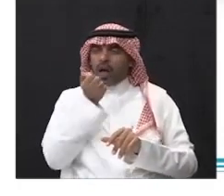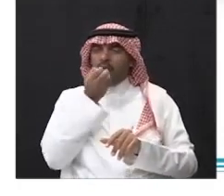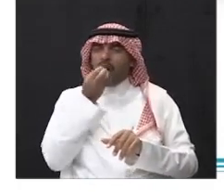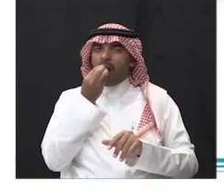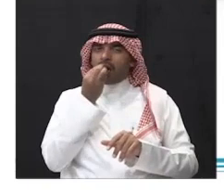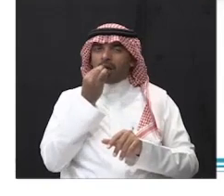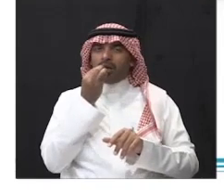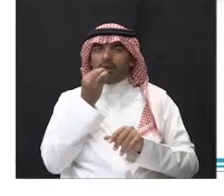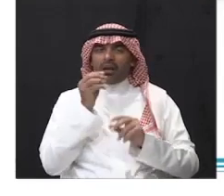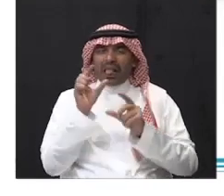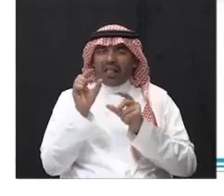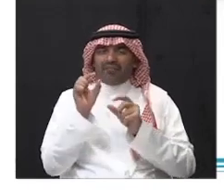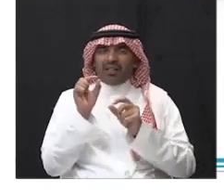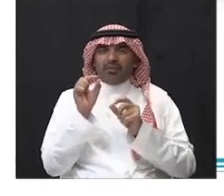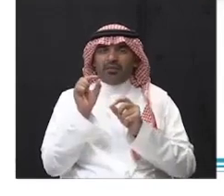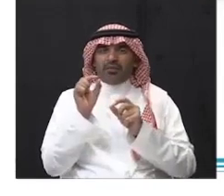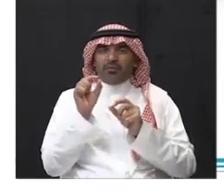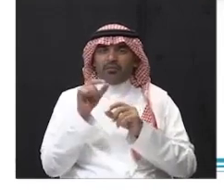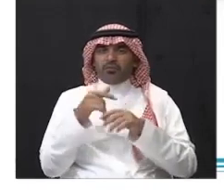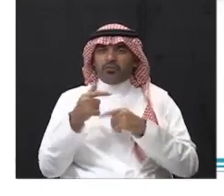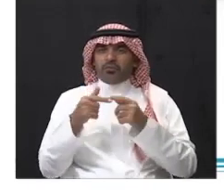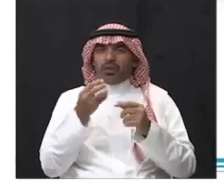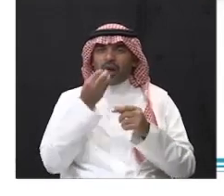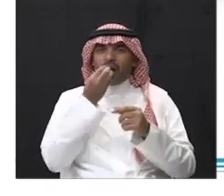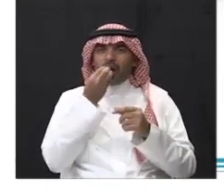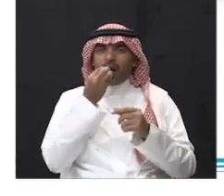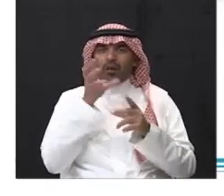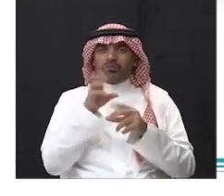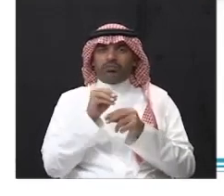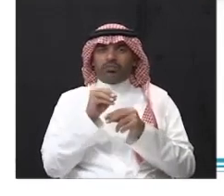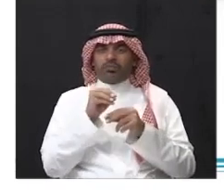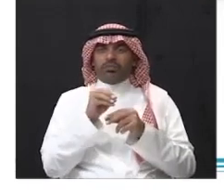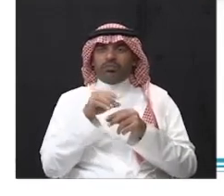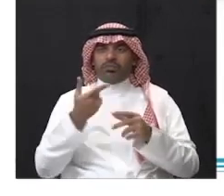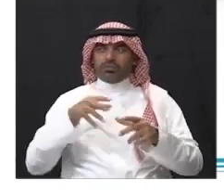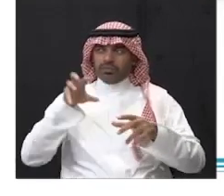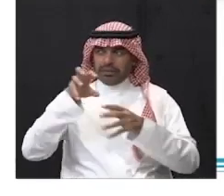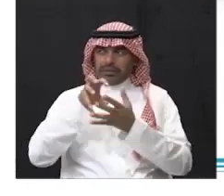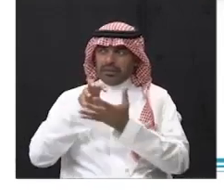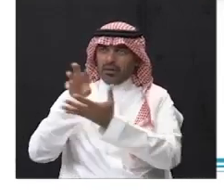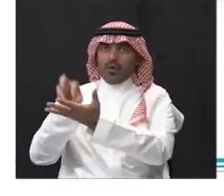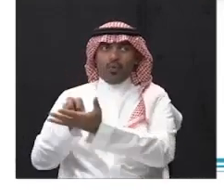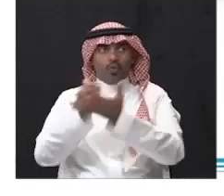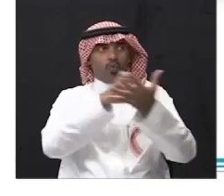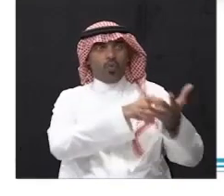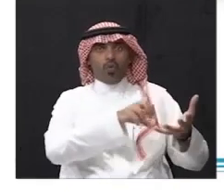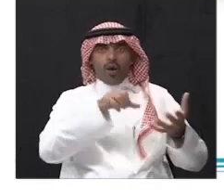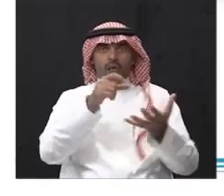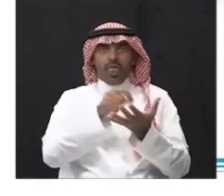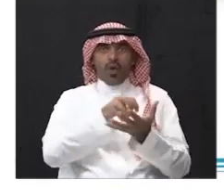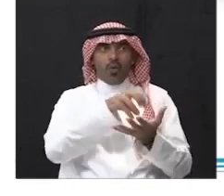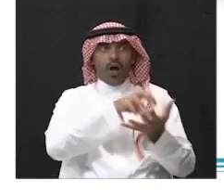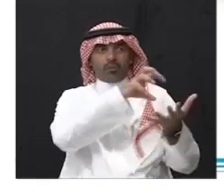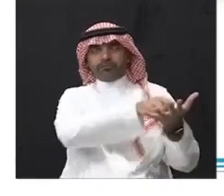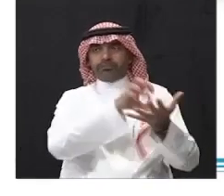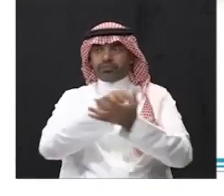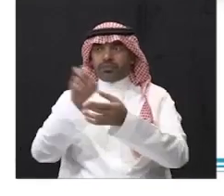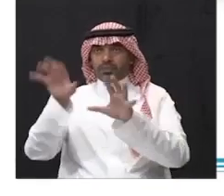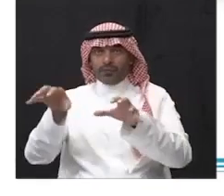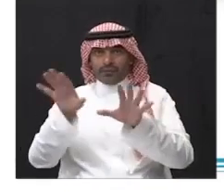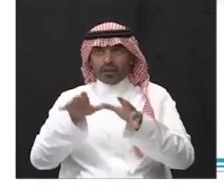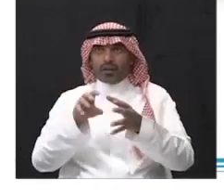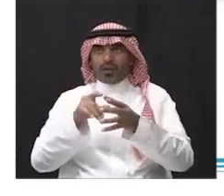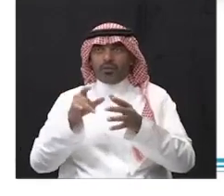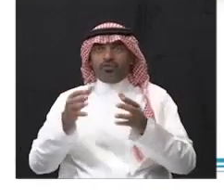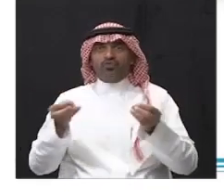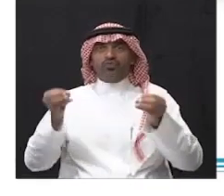الصناعات وتناقص أعداد المجتمعات الريفية، وذلك بتأمين المواد الغذائية الزراعية